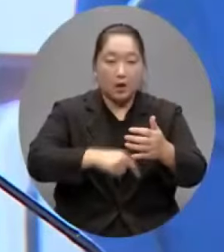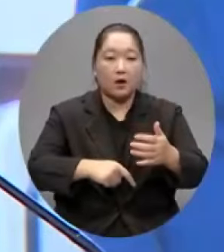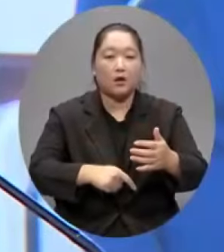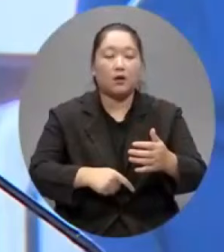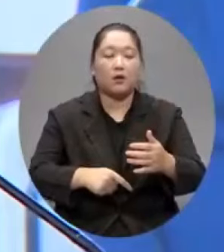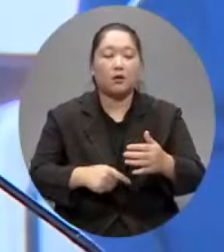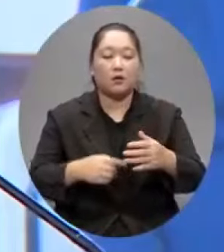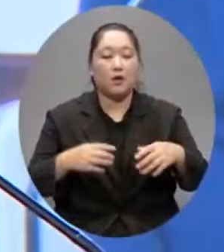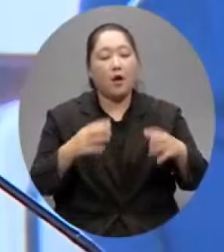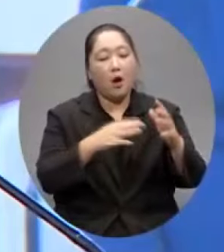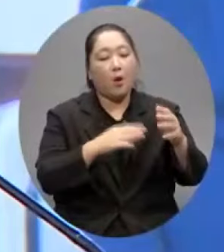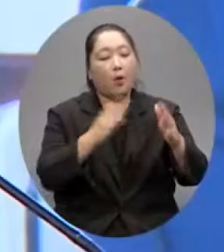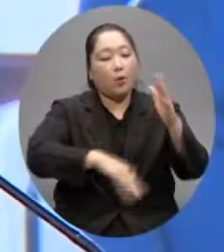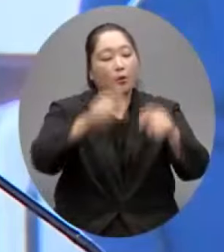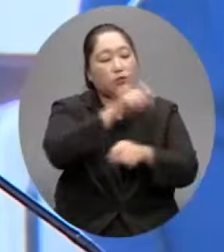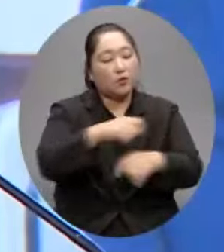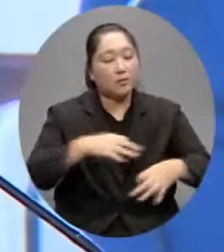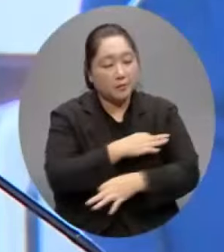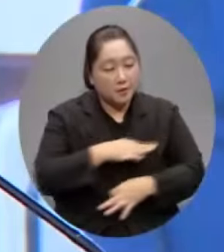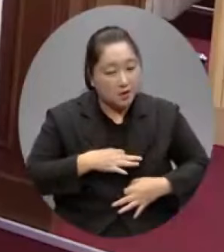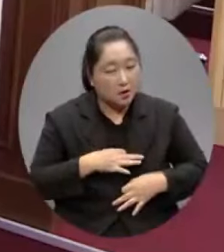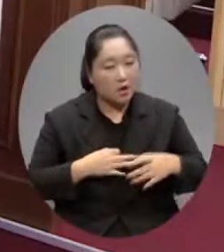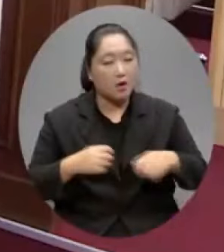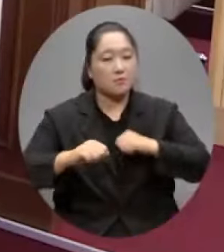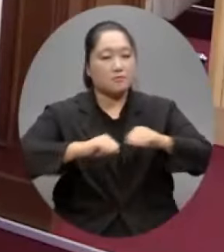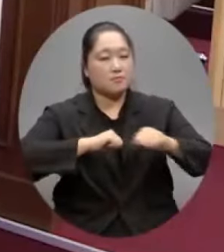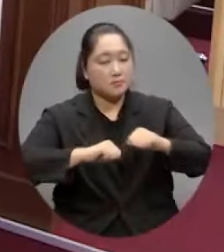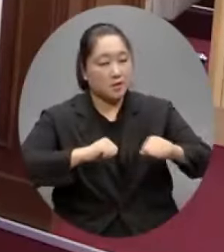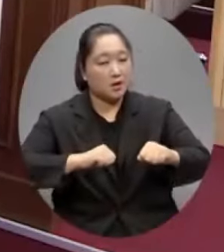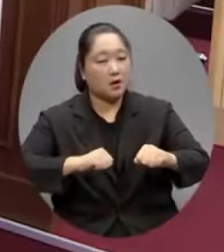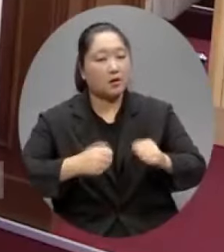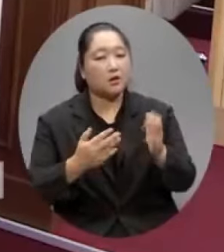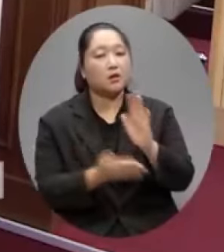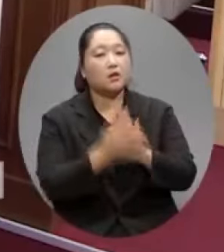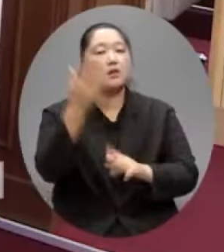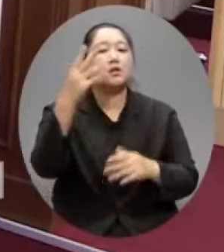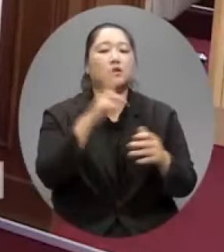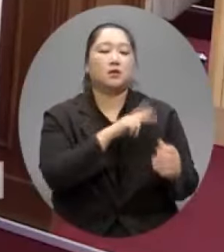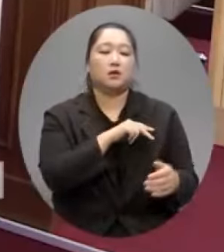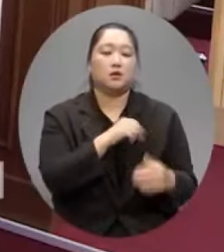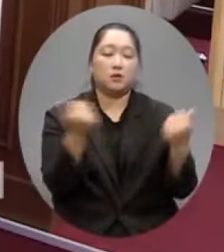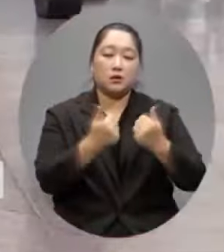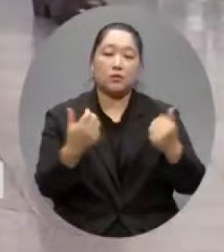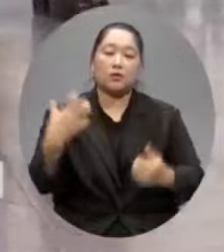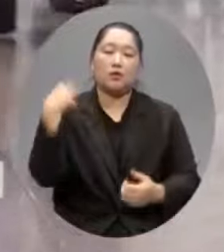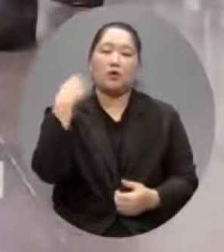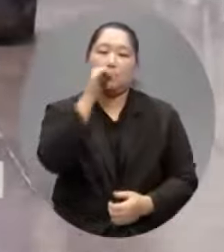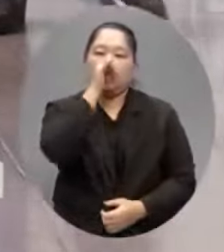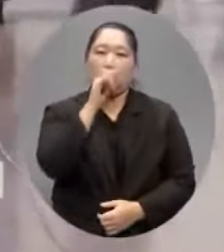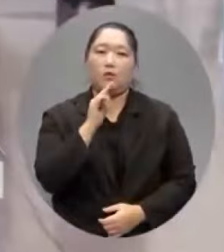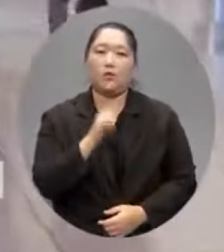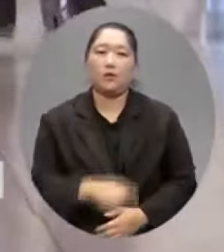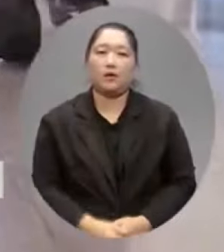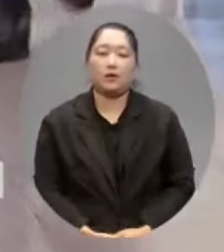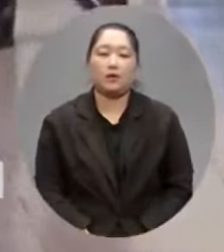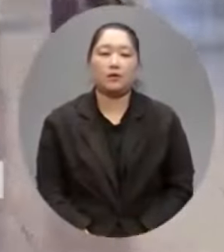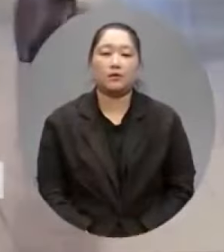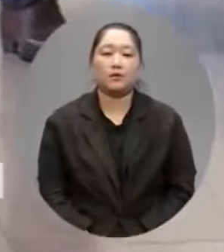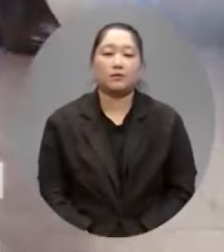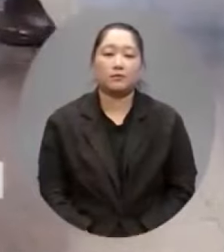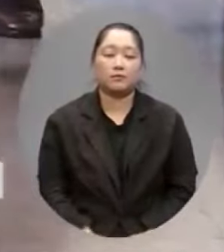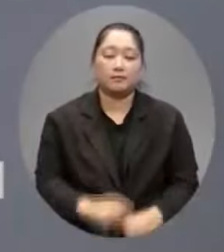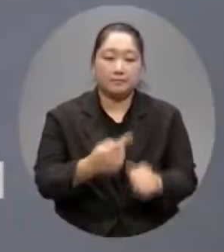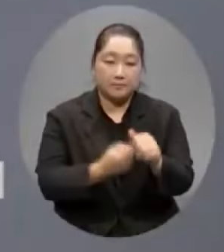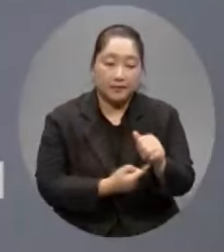공무원 비위와 기강회의가 집행부를 감시 견제하는 시의회에도 책임이 있다는 자성이 나오고 있습니다. 이에